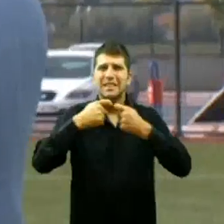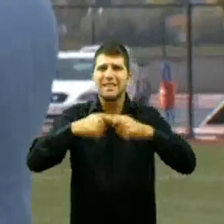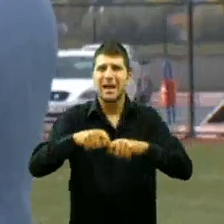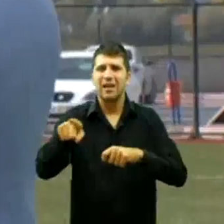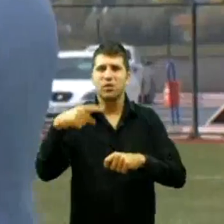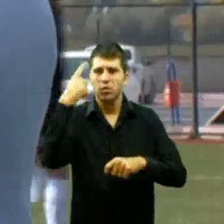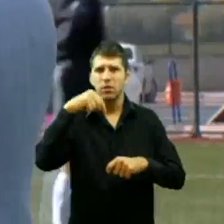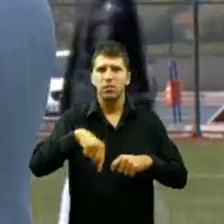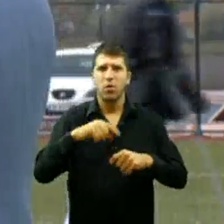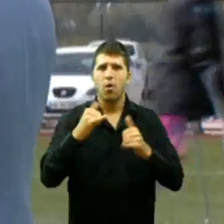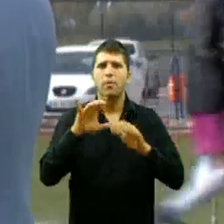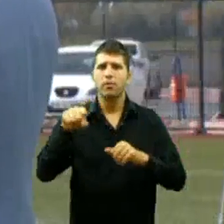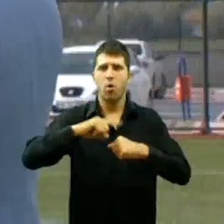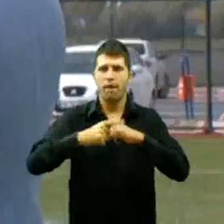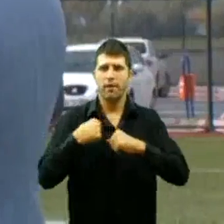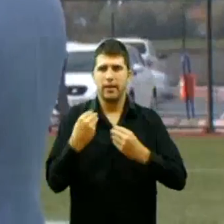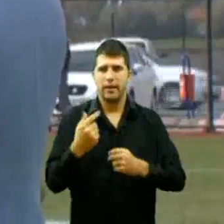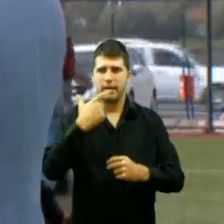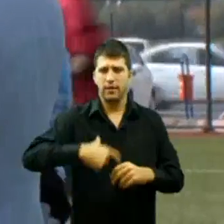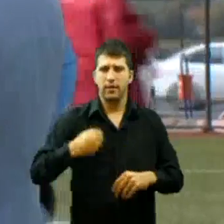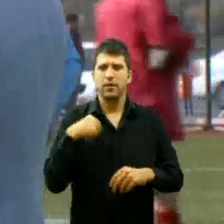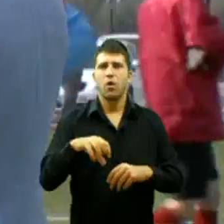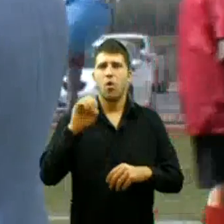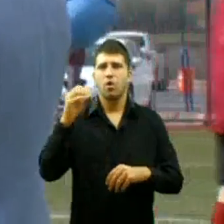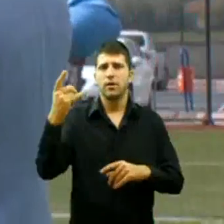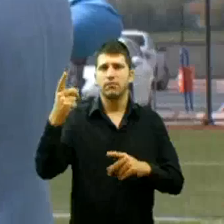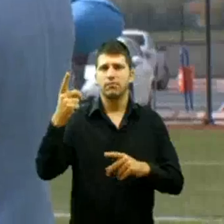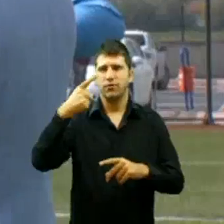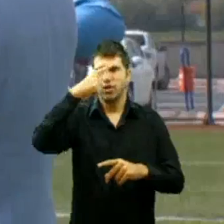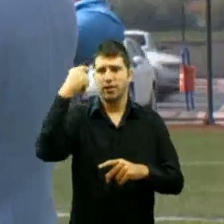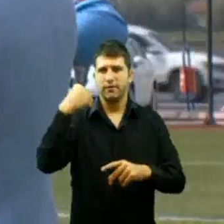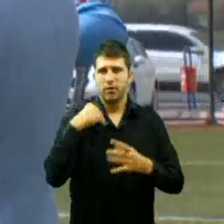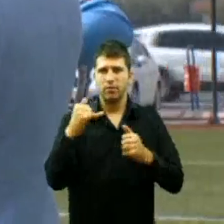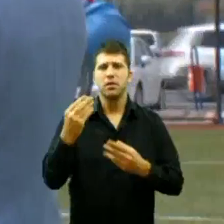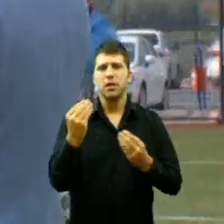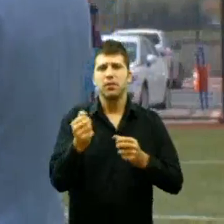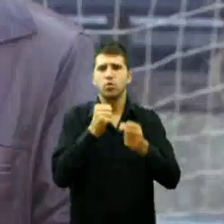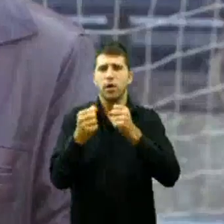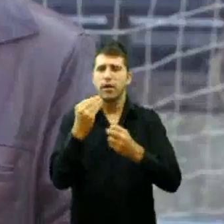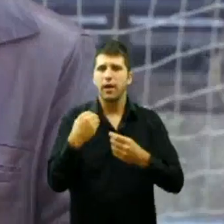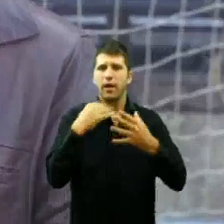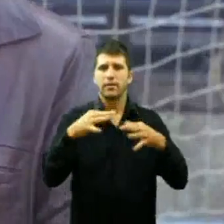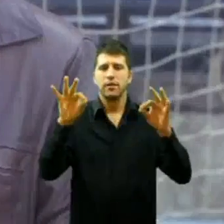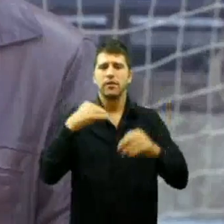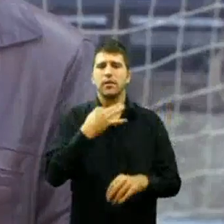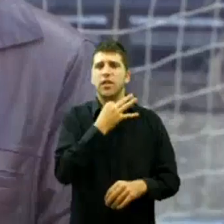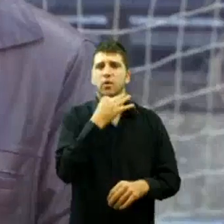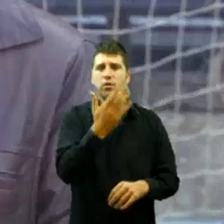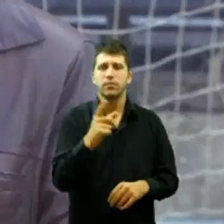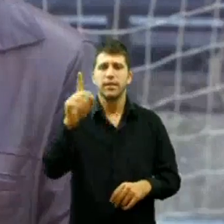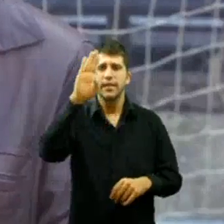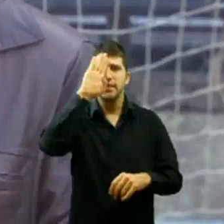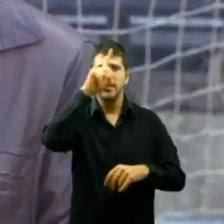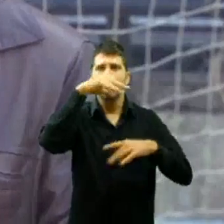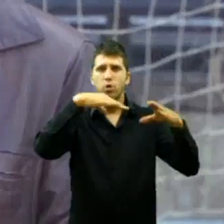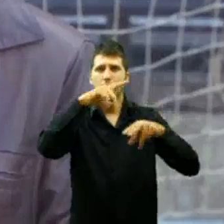hafta iyileştim. Hocamızın takdiri tabii ki de. İyi hazırlanmıştık. Güzel mücadele oldu. Teşekkür ediyoruz. İstanbul Özürler, Ayvesli'nin